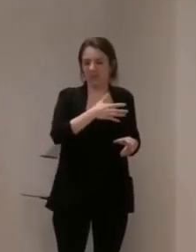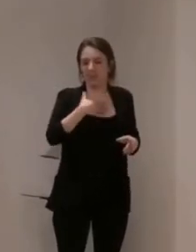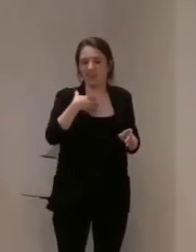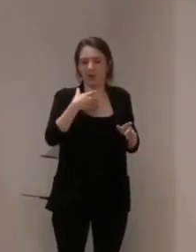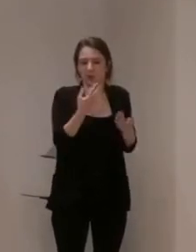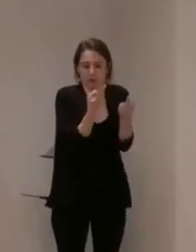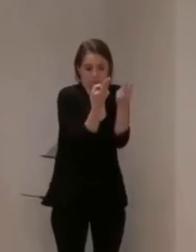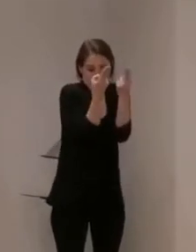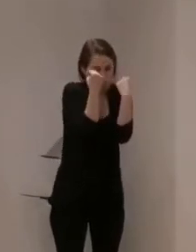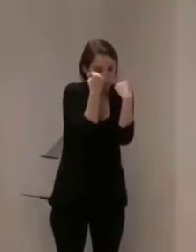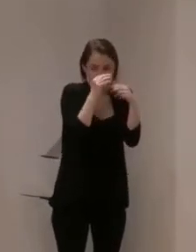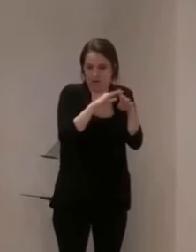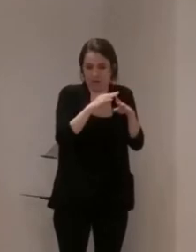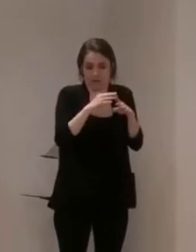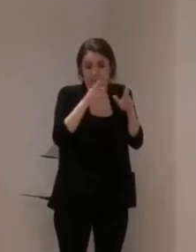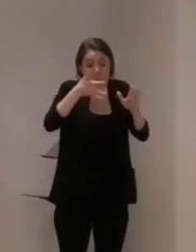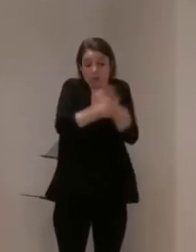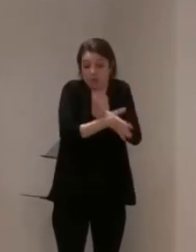embrutir per ser dones.